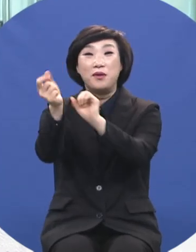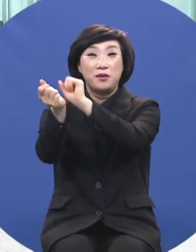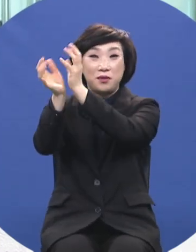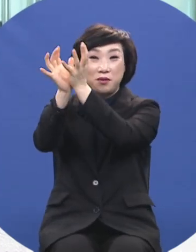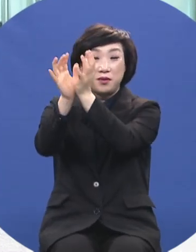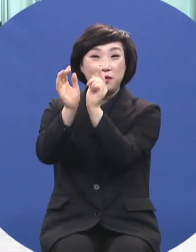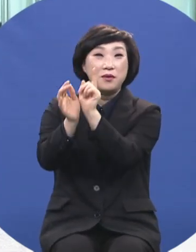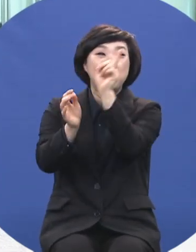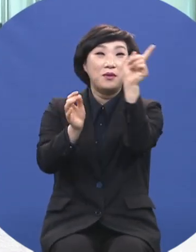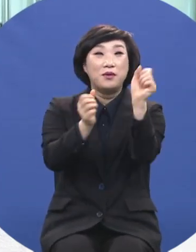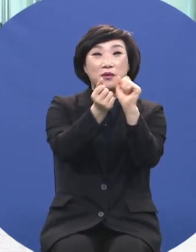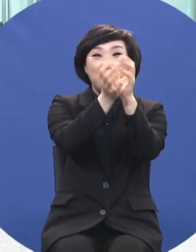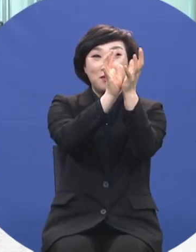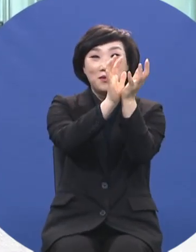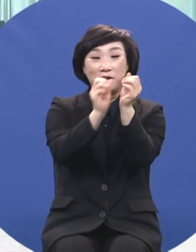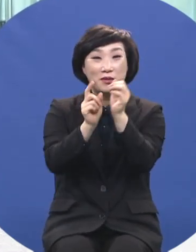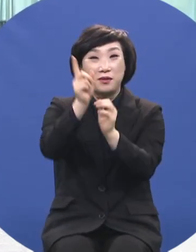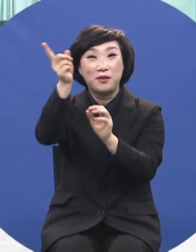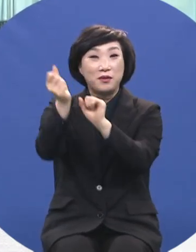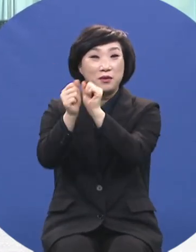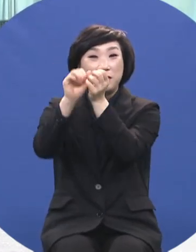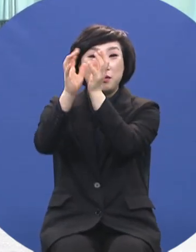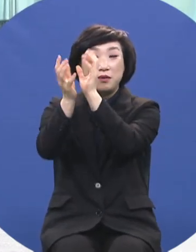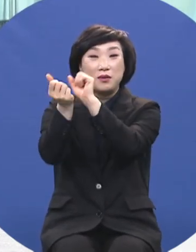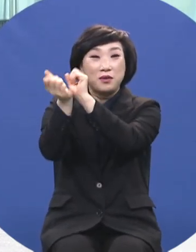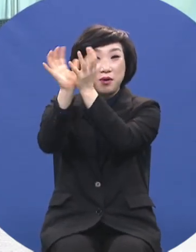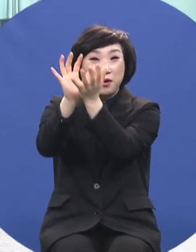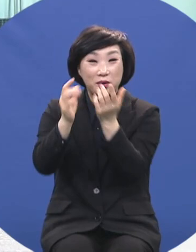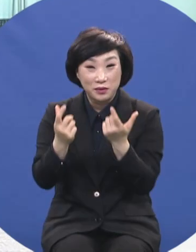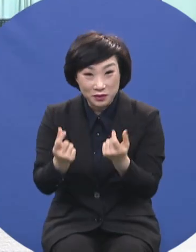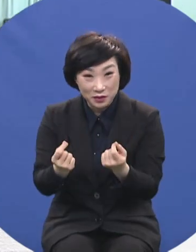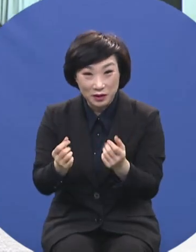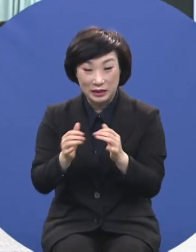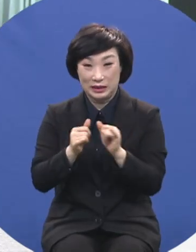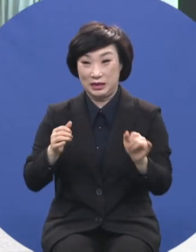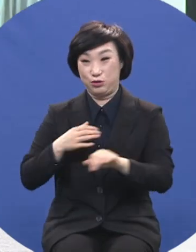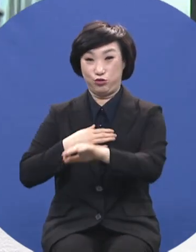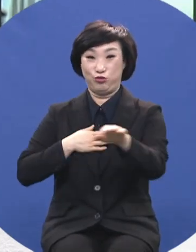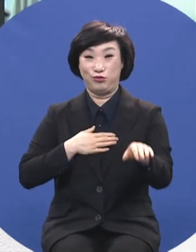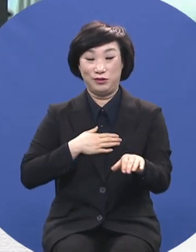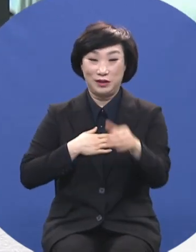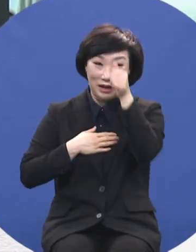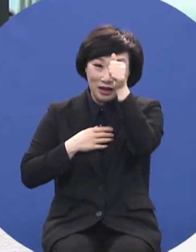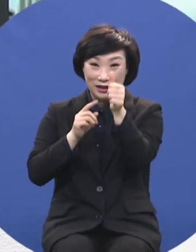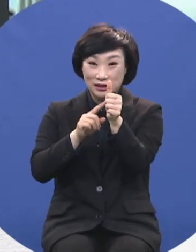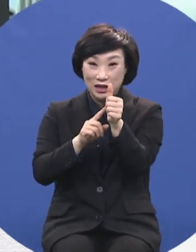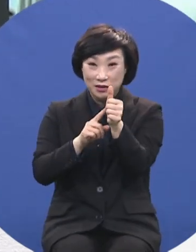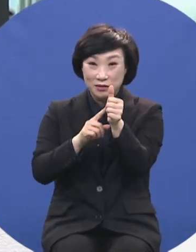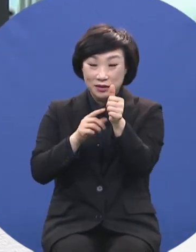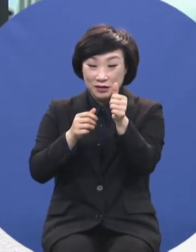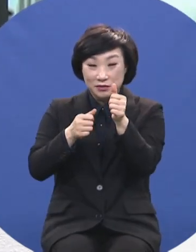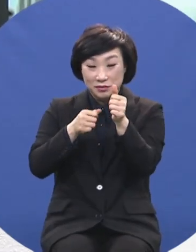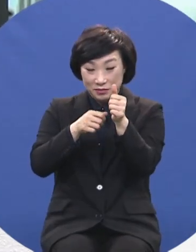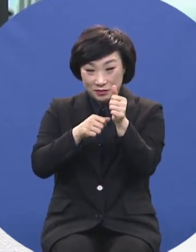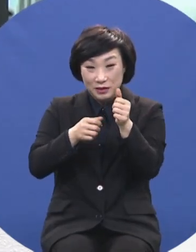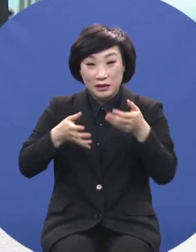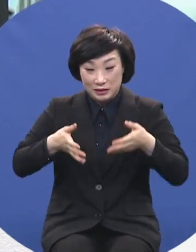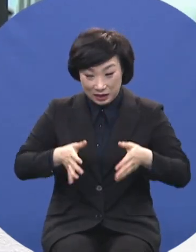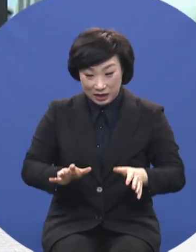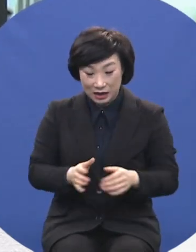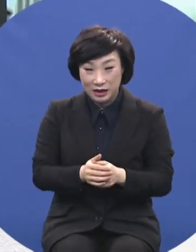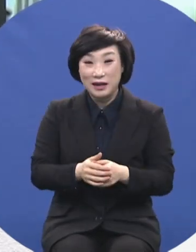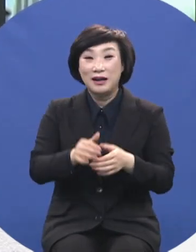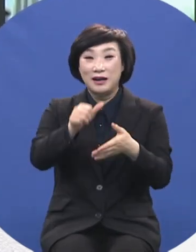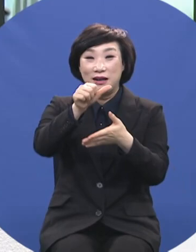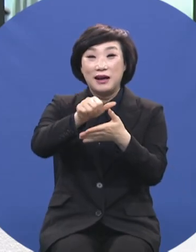펴요. 분리되면 꽃이 핍니다. 이와 똑같이 인간도 아담에게서 분리되면 가인이